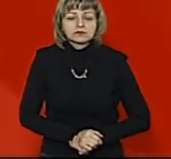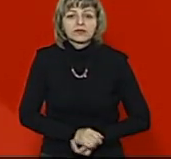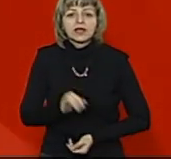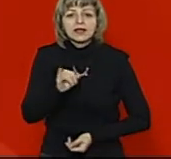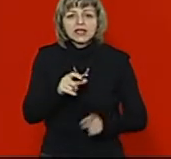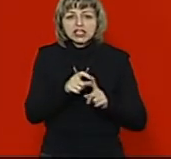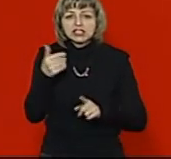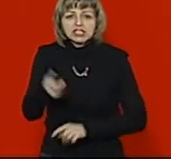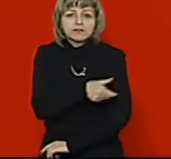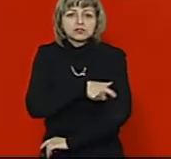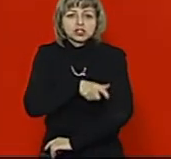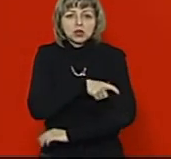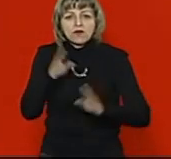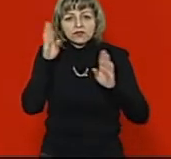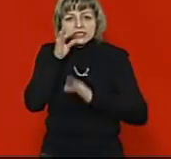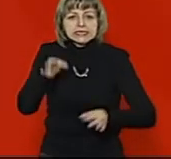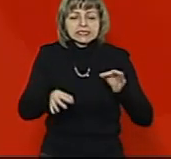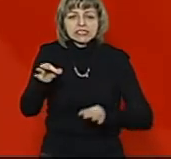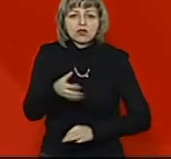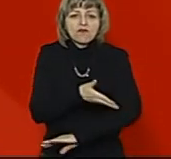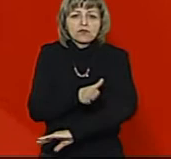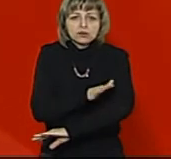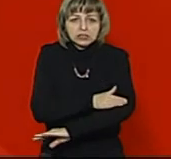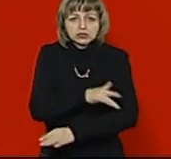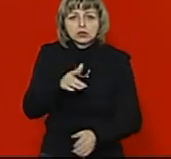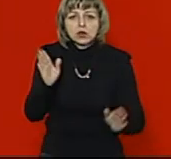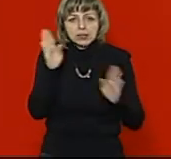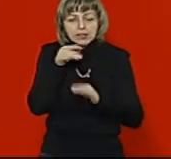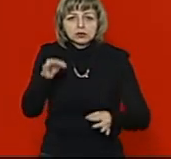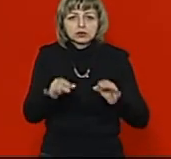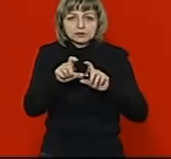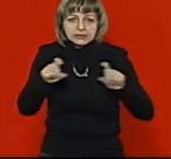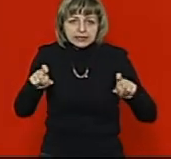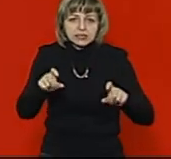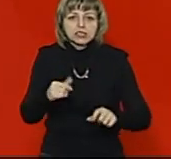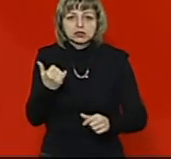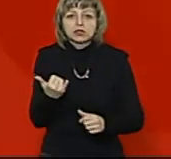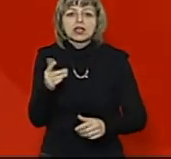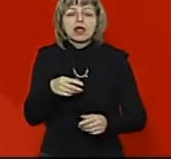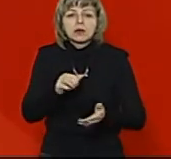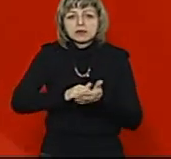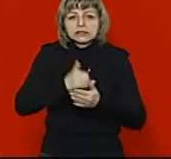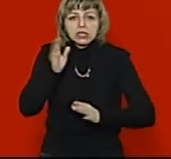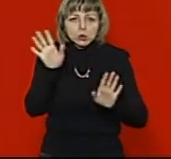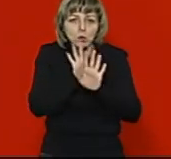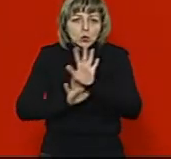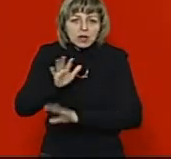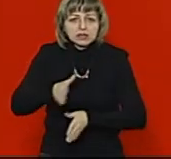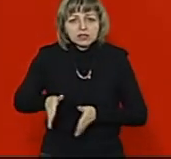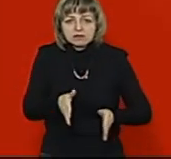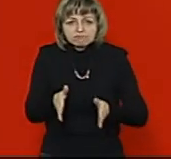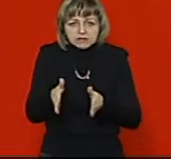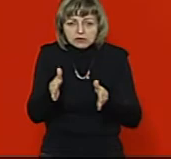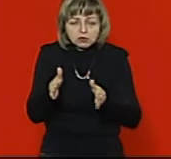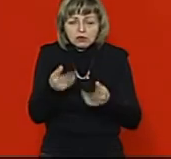І зі слів чергового синоптика Волинського гідрометеоцентру Надії Галян, сьогодні через туман видимість на дорогах